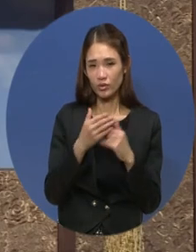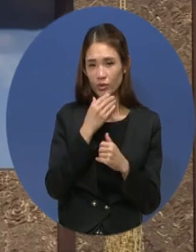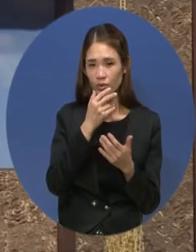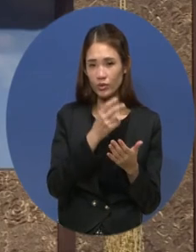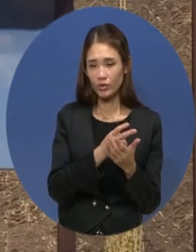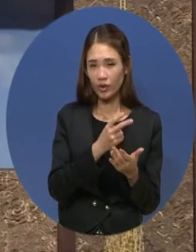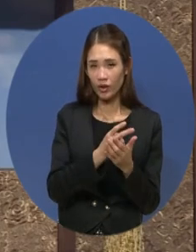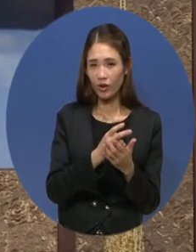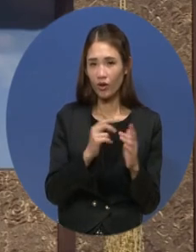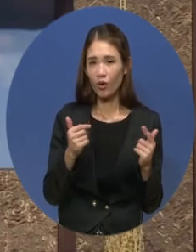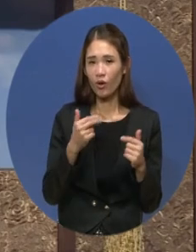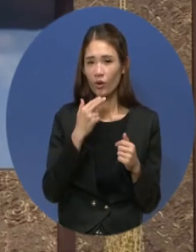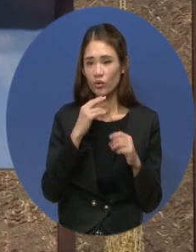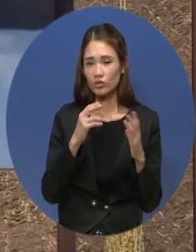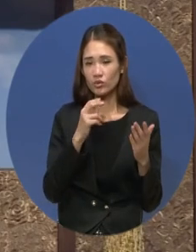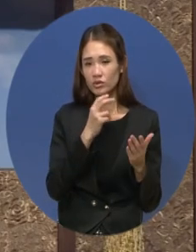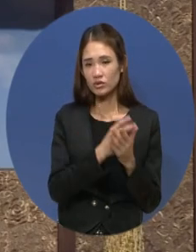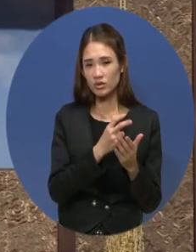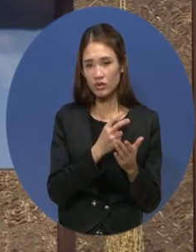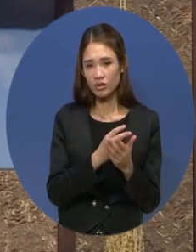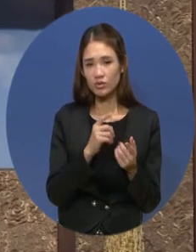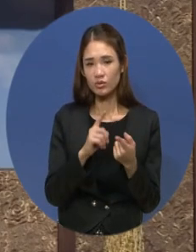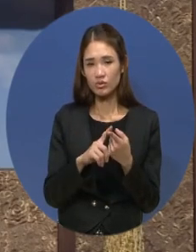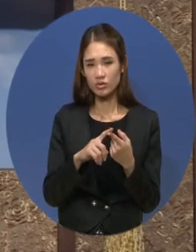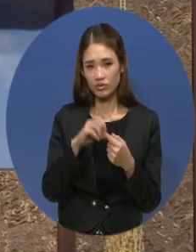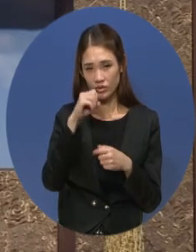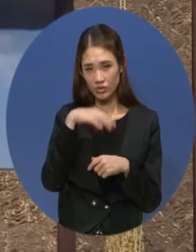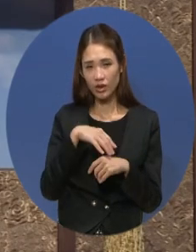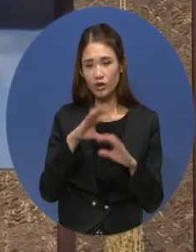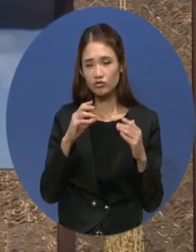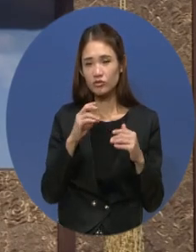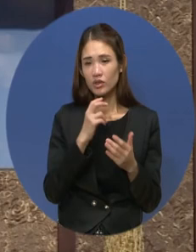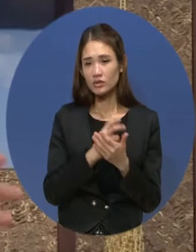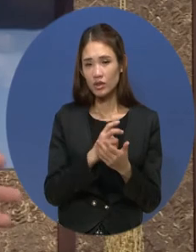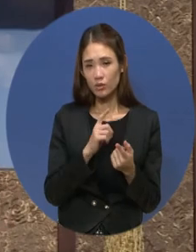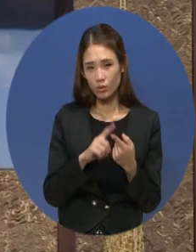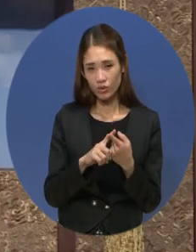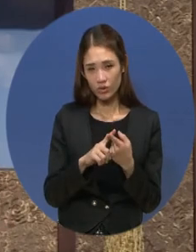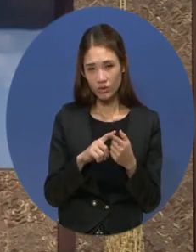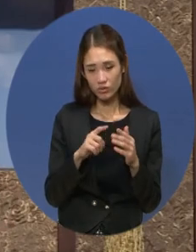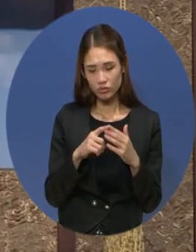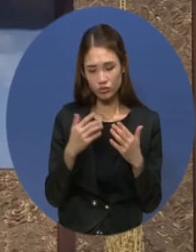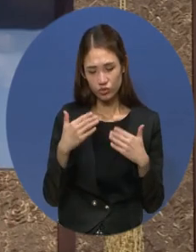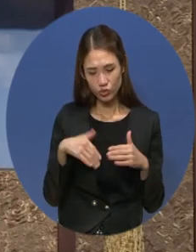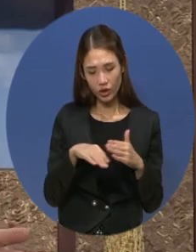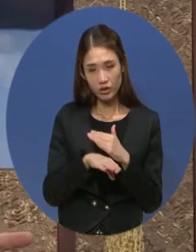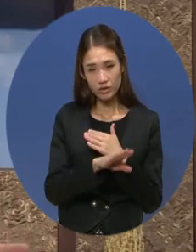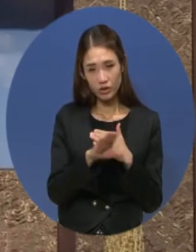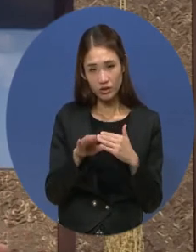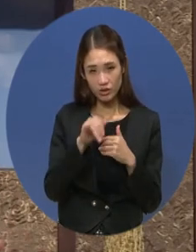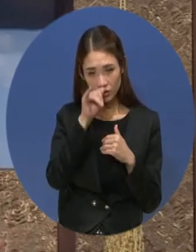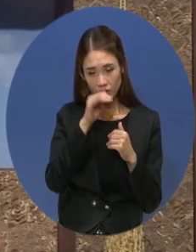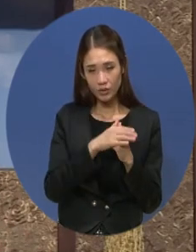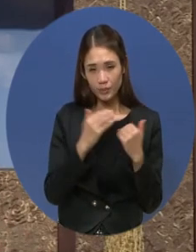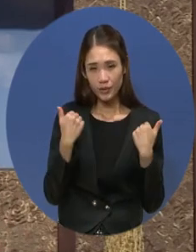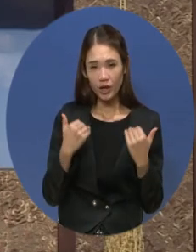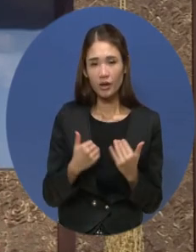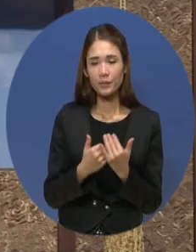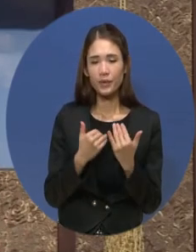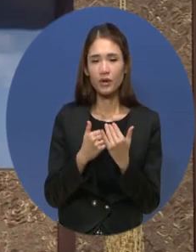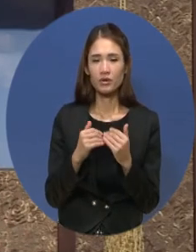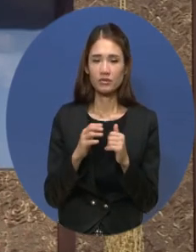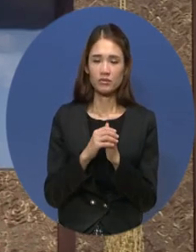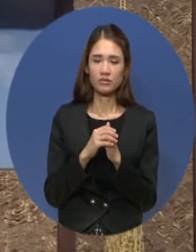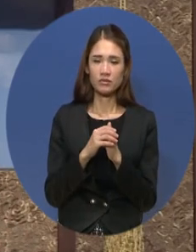제도가 아니어도 국가 제도 자체가 그냥 국가 제도 자체가 그런 어 취약계층에 있는 정말로 도어